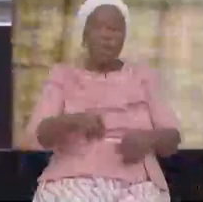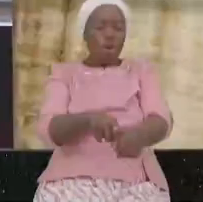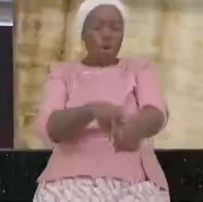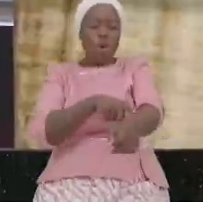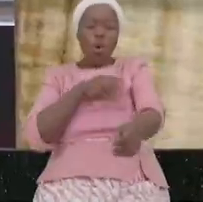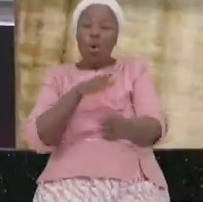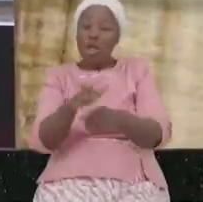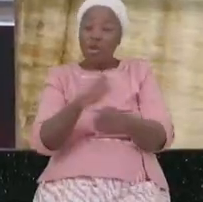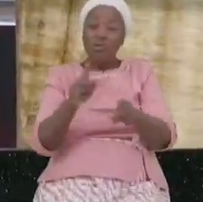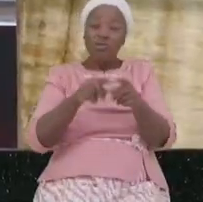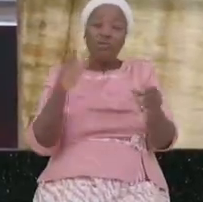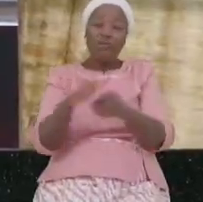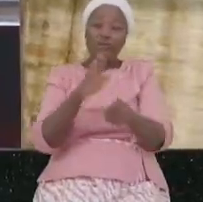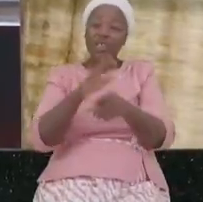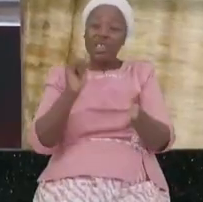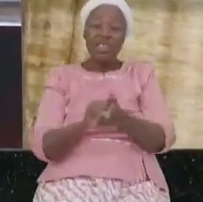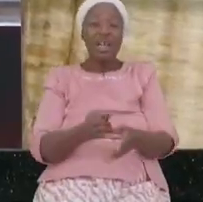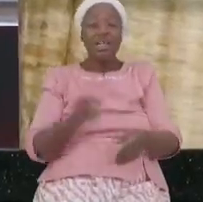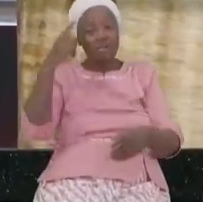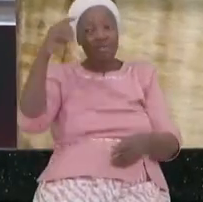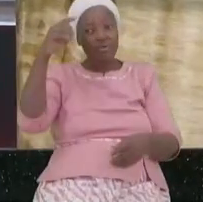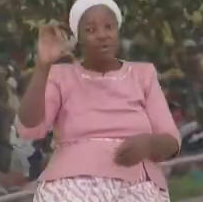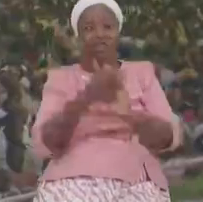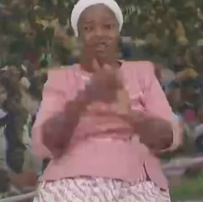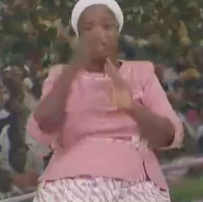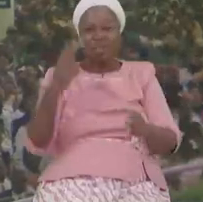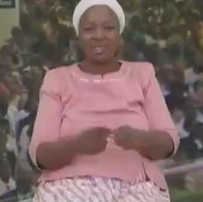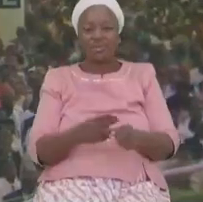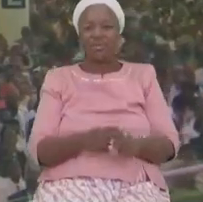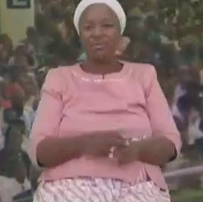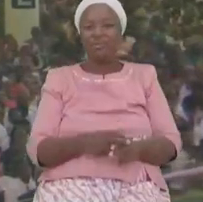Ta vie sera assez longue pour accomplir ce rêve au nom de Jésus.